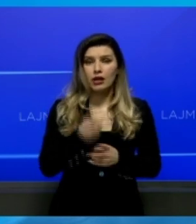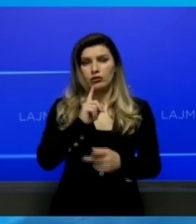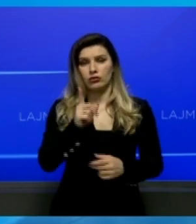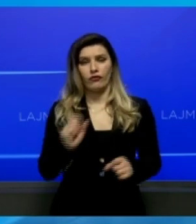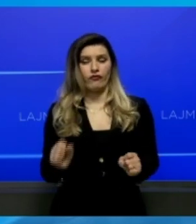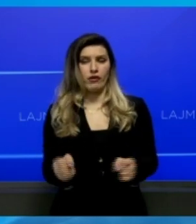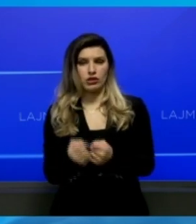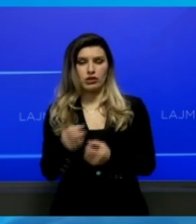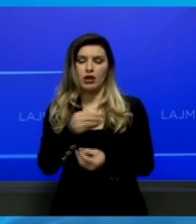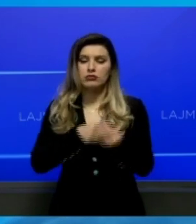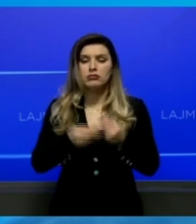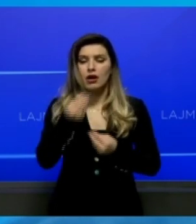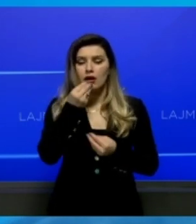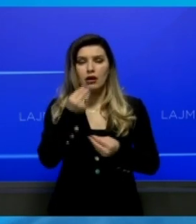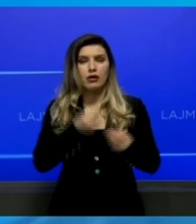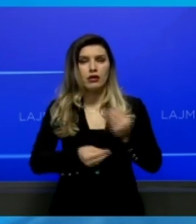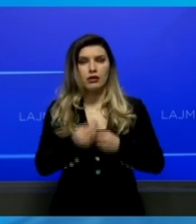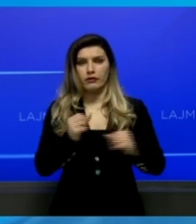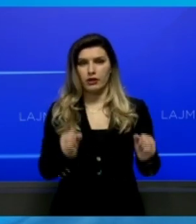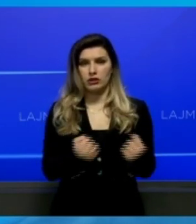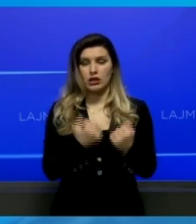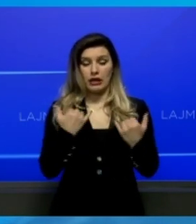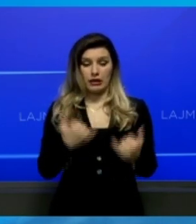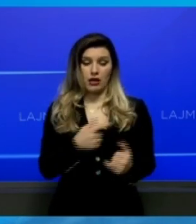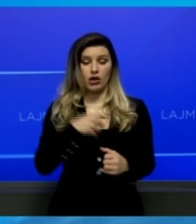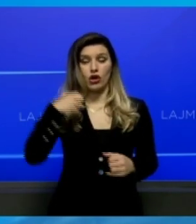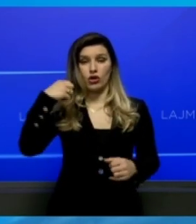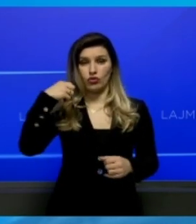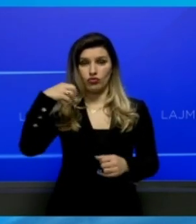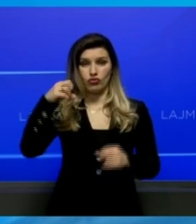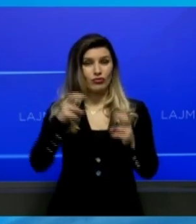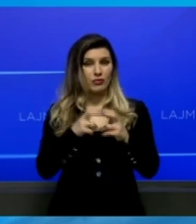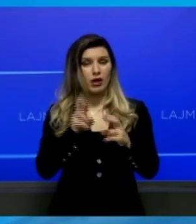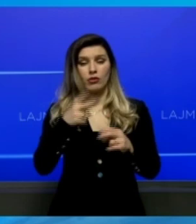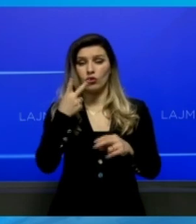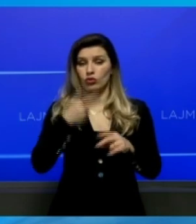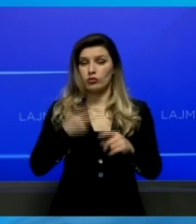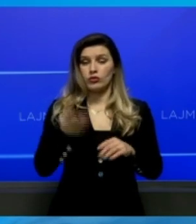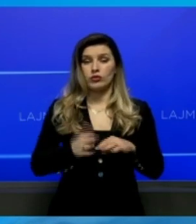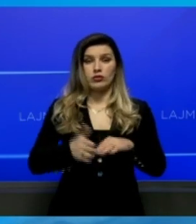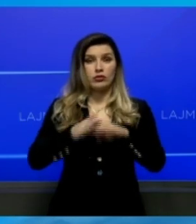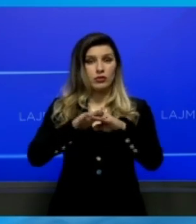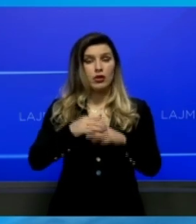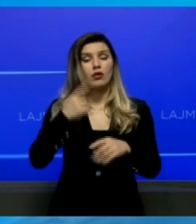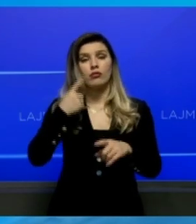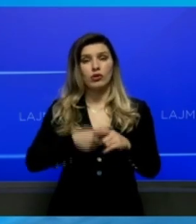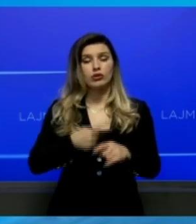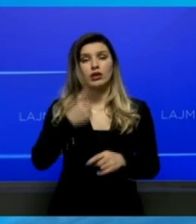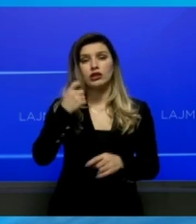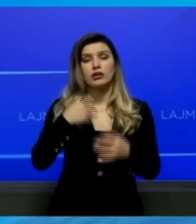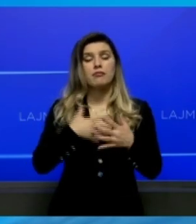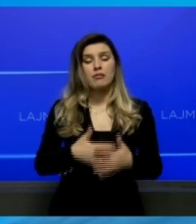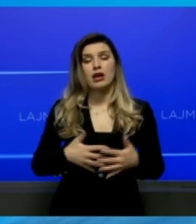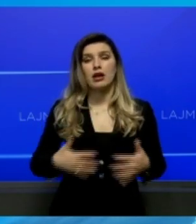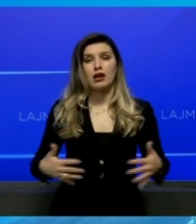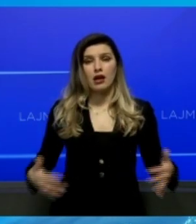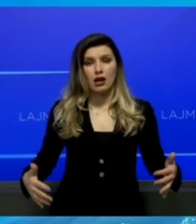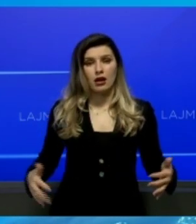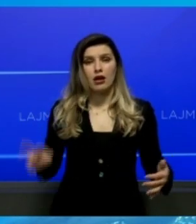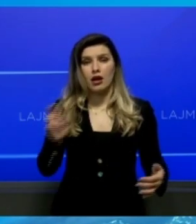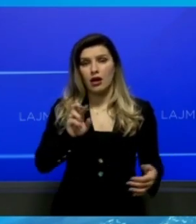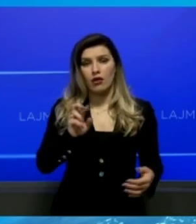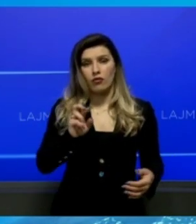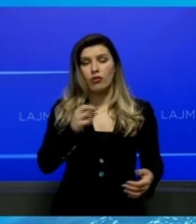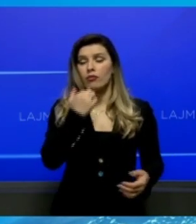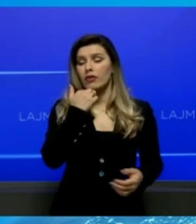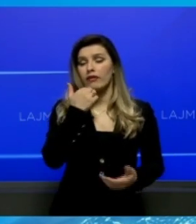Qeveria e Kosovës, pasi dyfishoj çmimin e energjisë elektrike, pasi subvencionoj 100 milion euro kompaninë private,